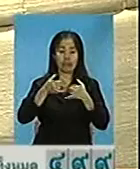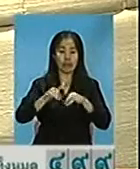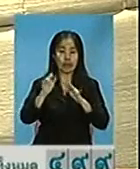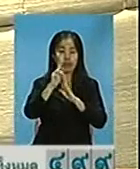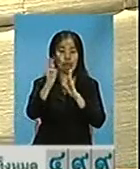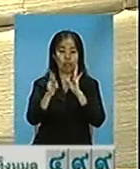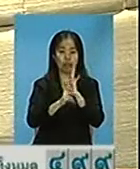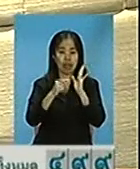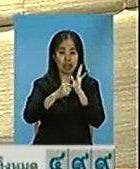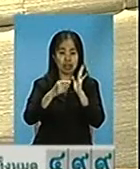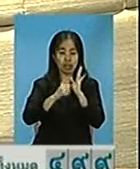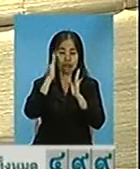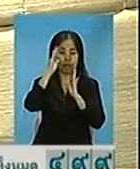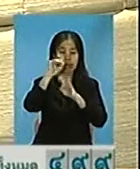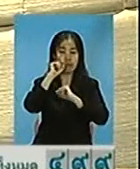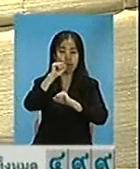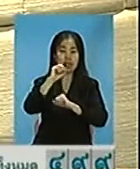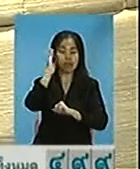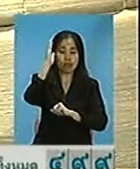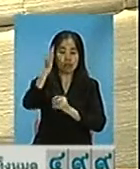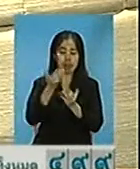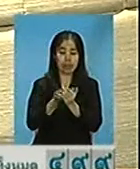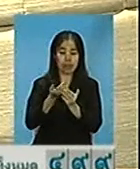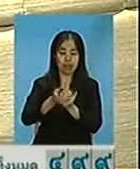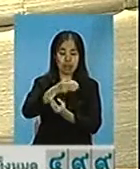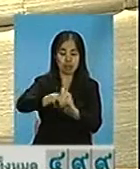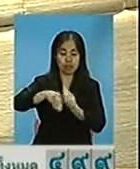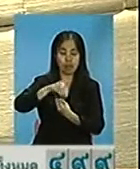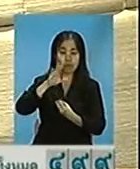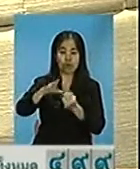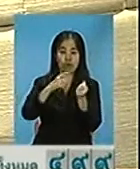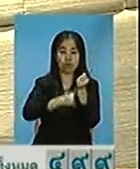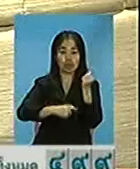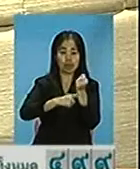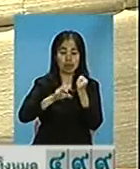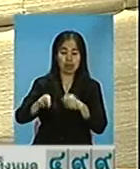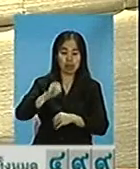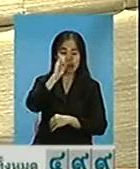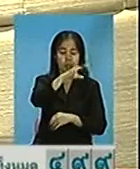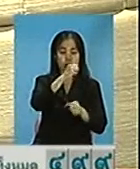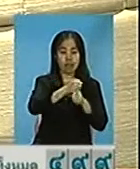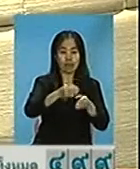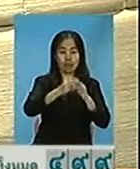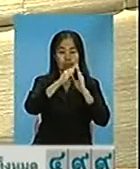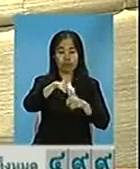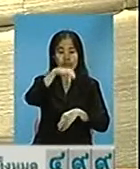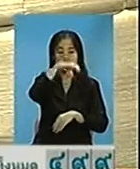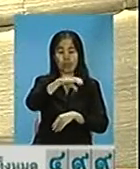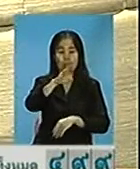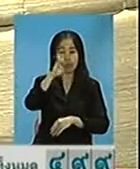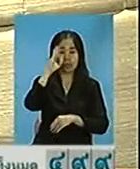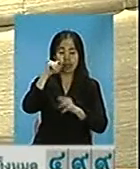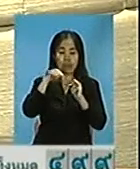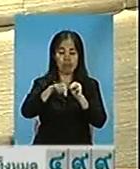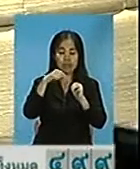ออกไปเงินของพี่น้องชาวสวนยางก็จะไปทำบริษัทจำกัดในมาตรา10อย่างที่ท่าน